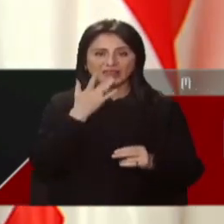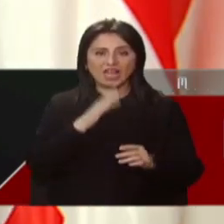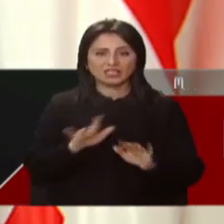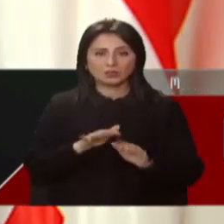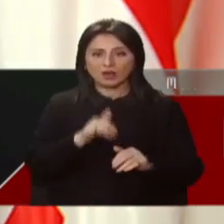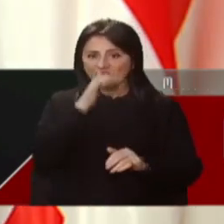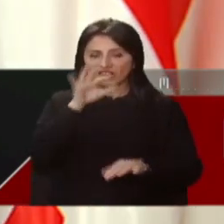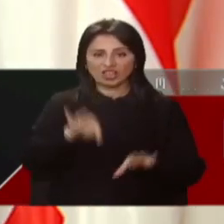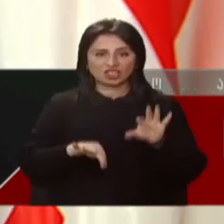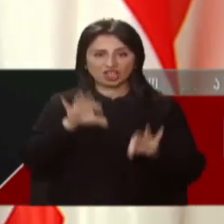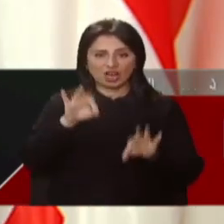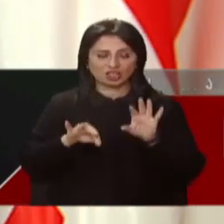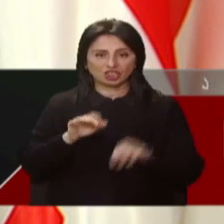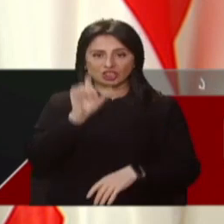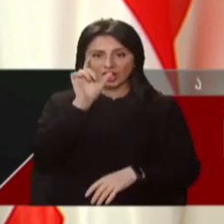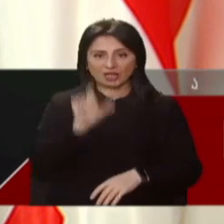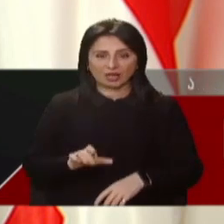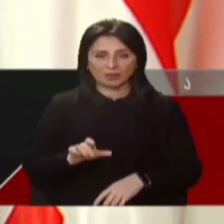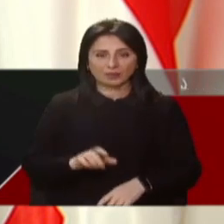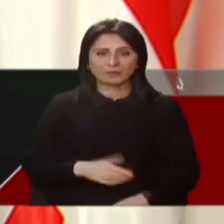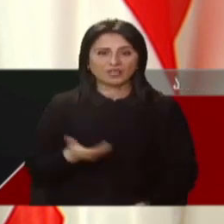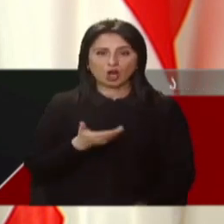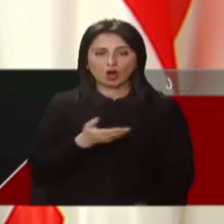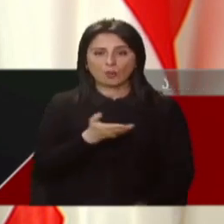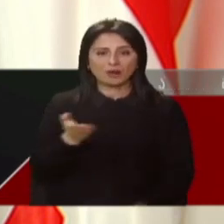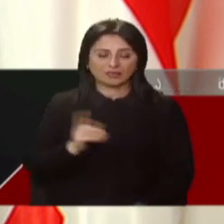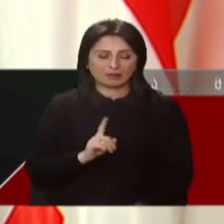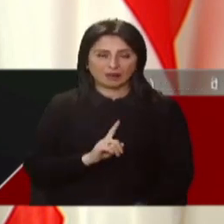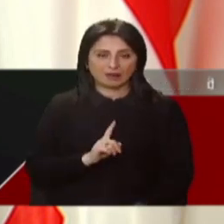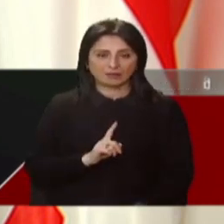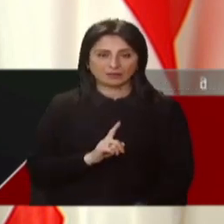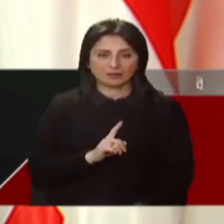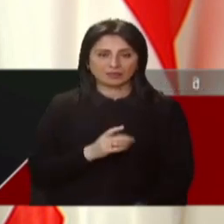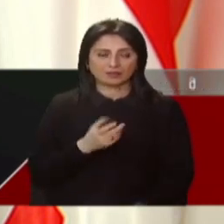ვერ შეარჩიეს ადამიანი, რომელსაც გარკვეული